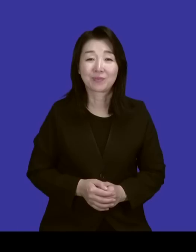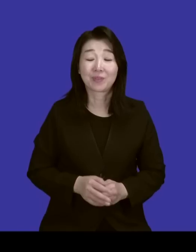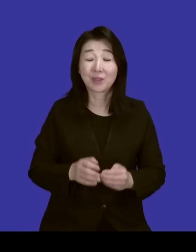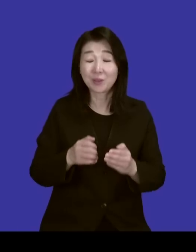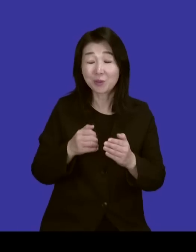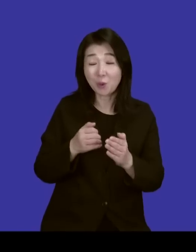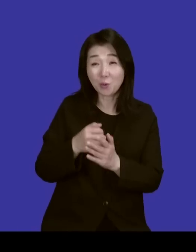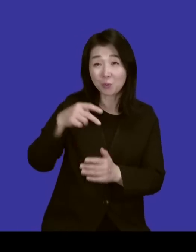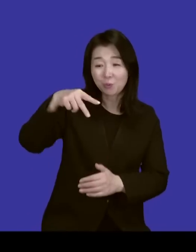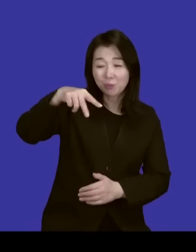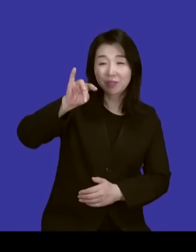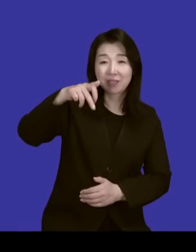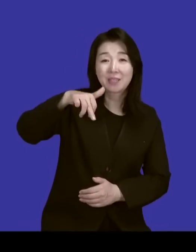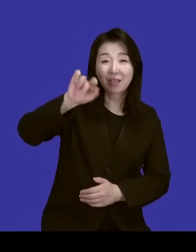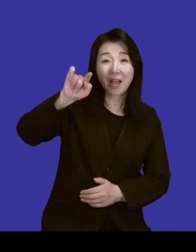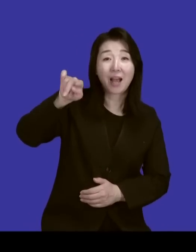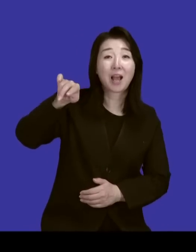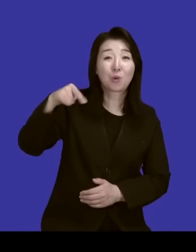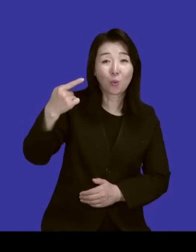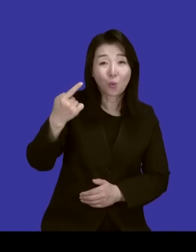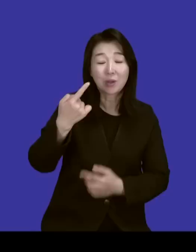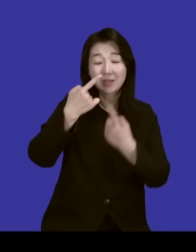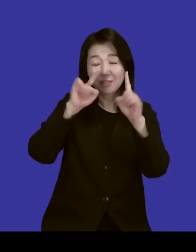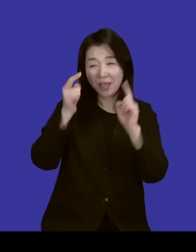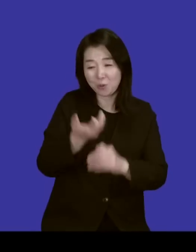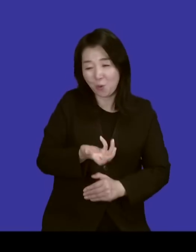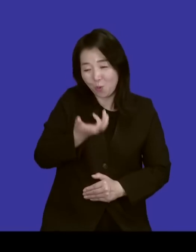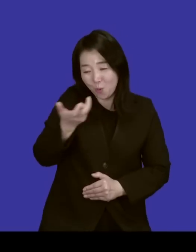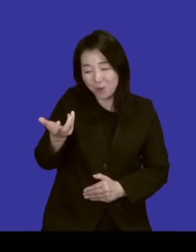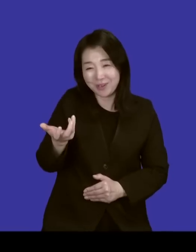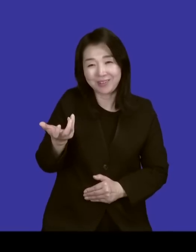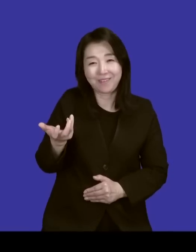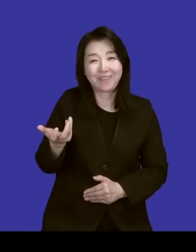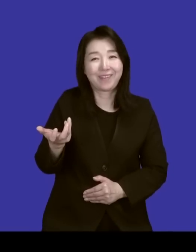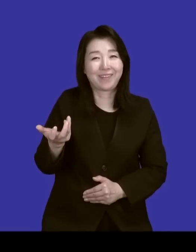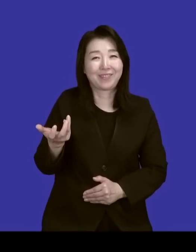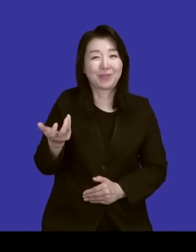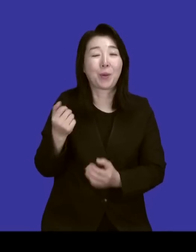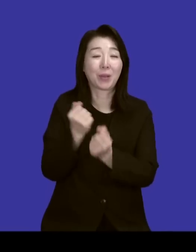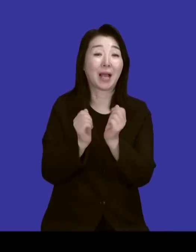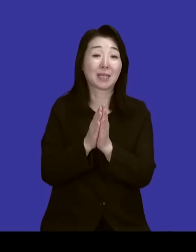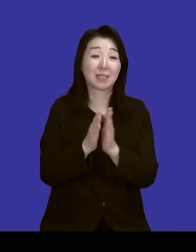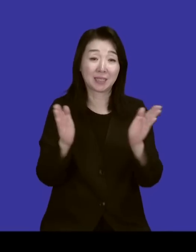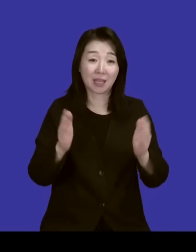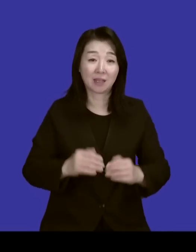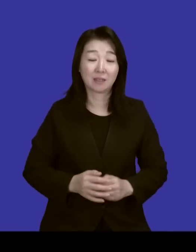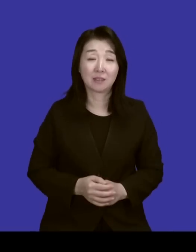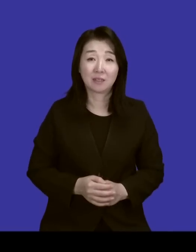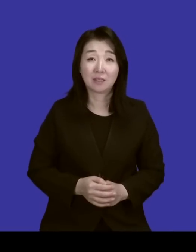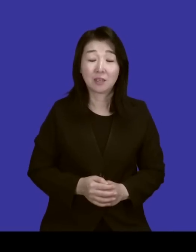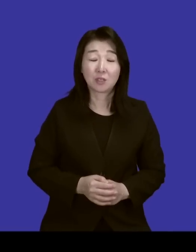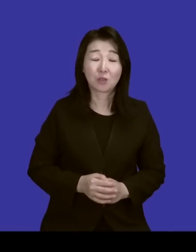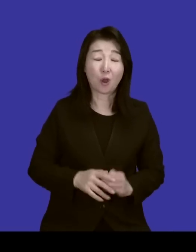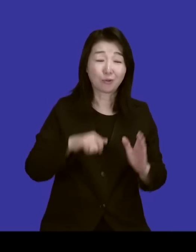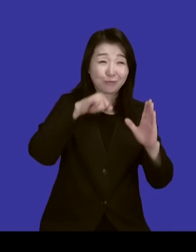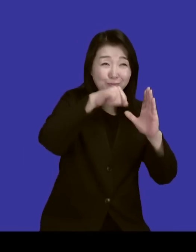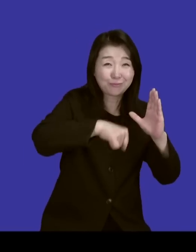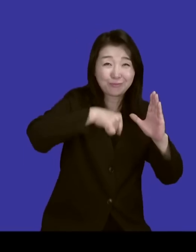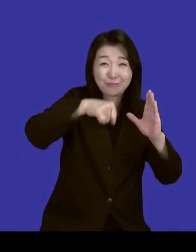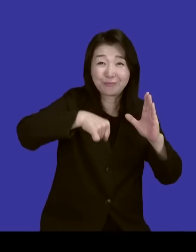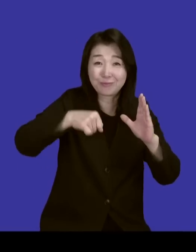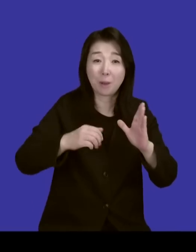크거든요. 다 좋은 대학. 글로 옮겨서 거기서 이제 계속했고요. 예. 그 소문을 듣고 일본에서, 유럽에서,